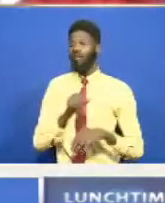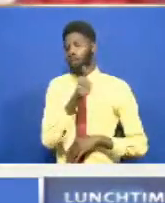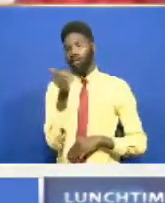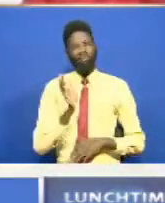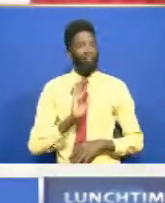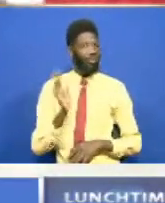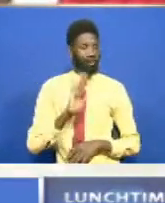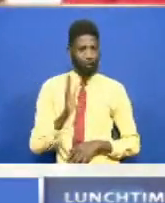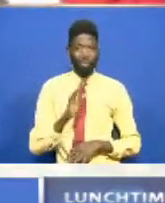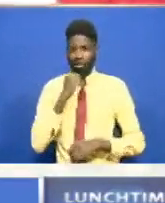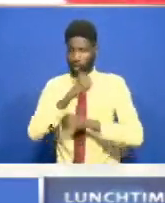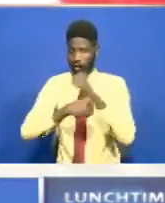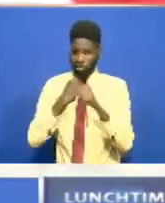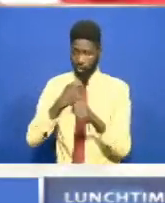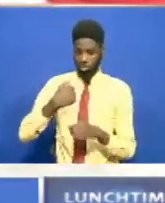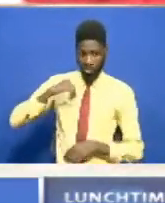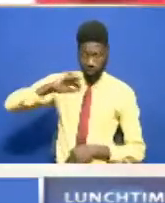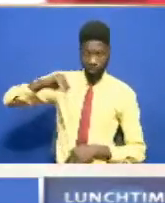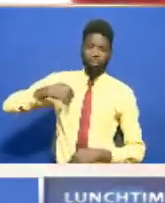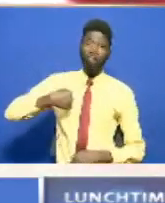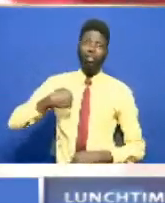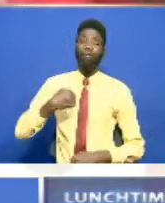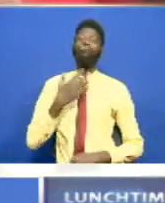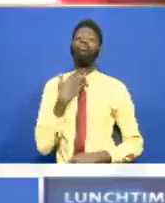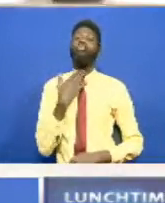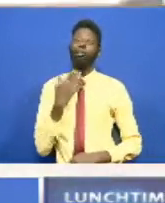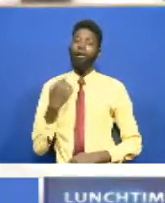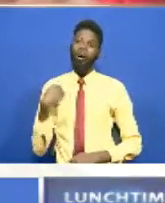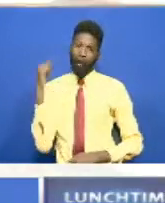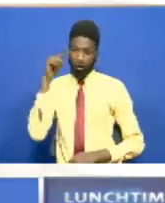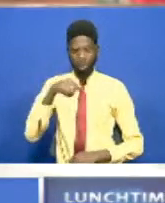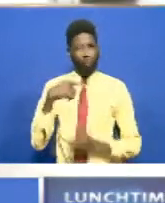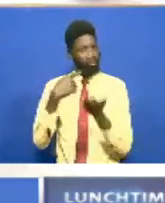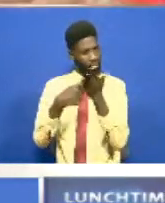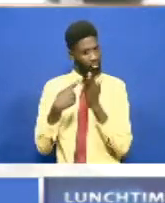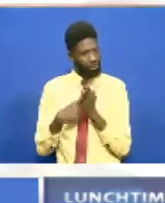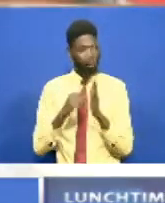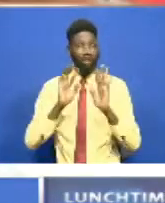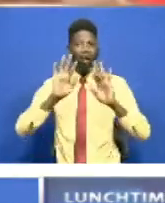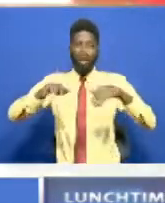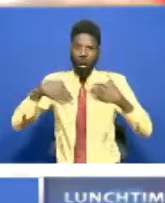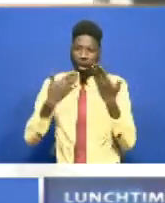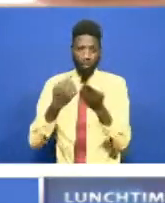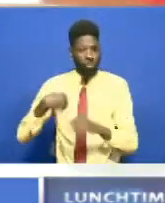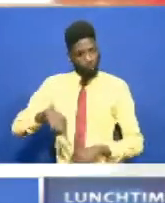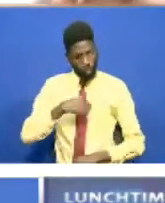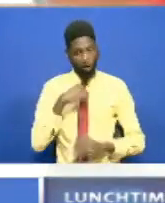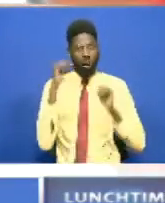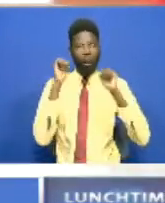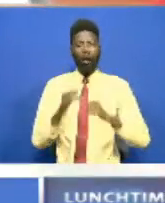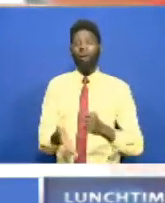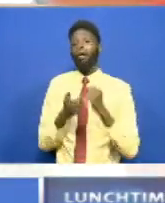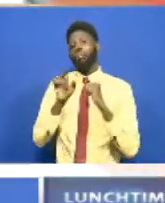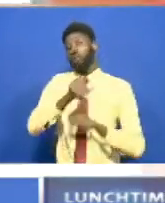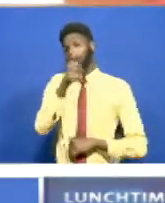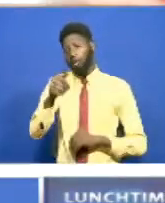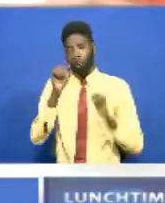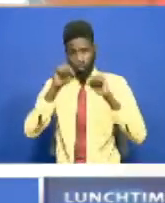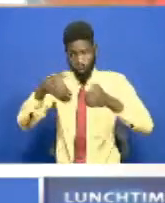miaka nimebaki, nataka tuje tuongee juu ya vile tunaweza kusaidiana ndio vijana